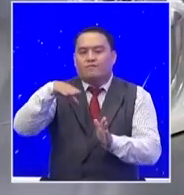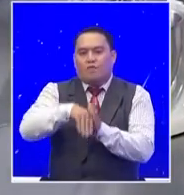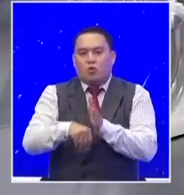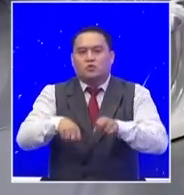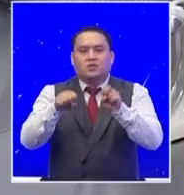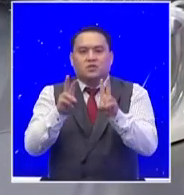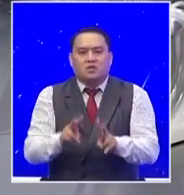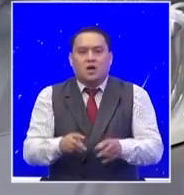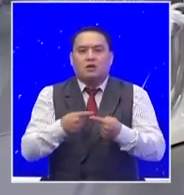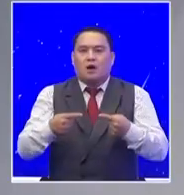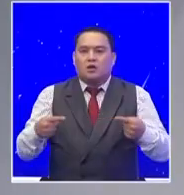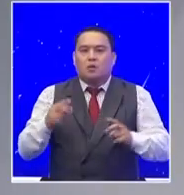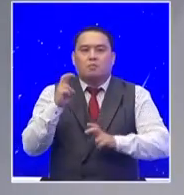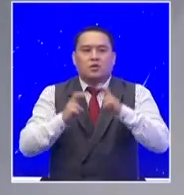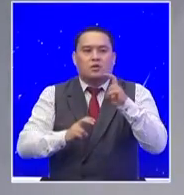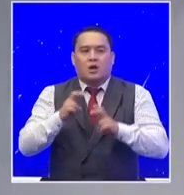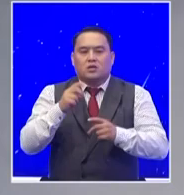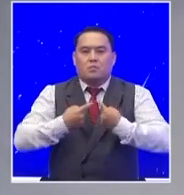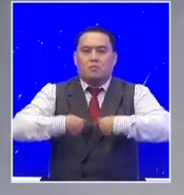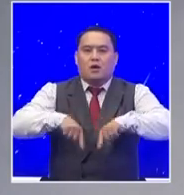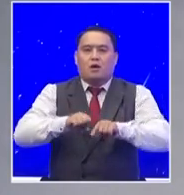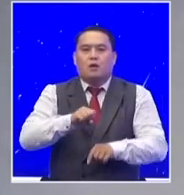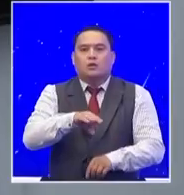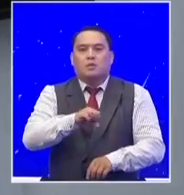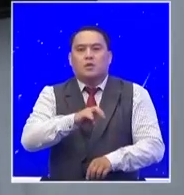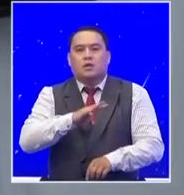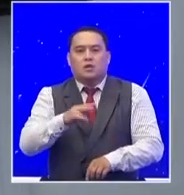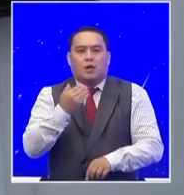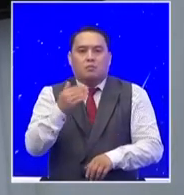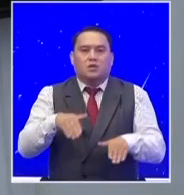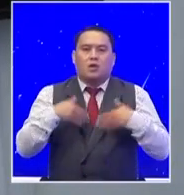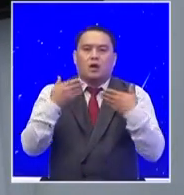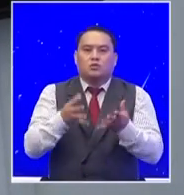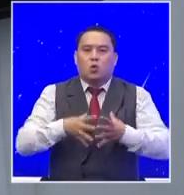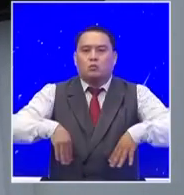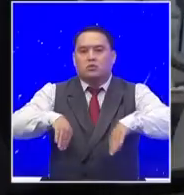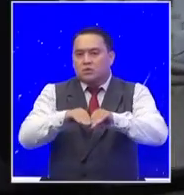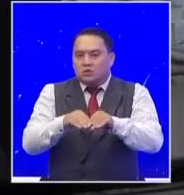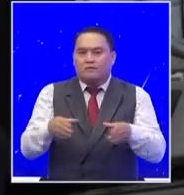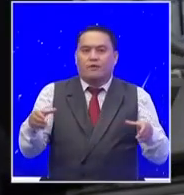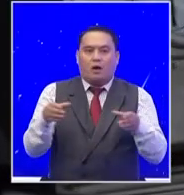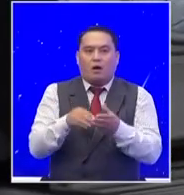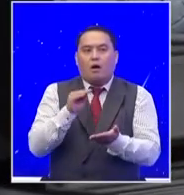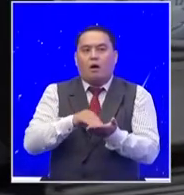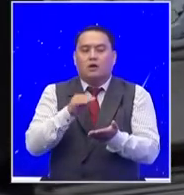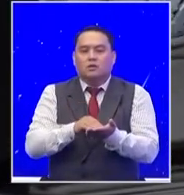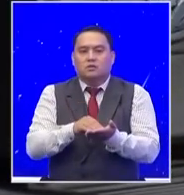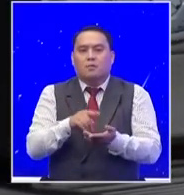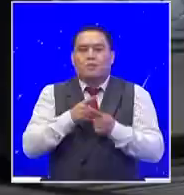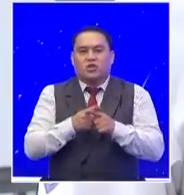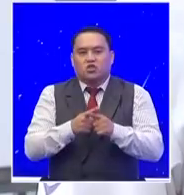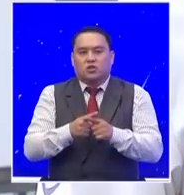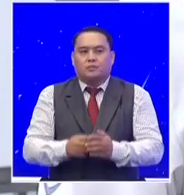ведущие специалисты различных предприятий Палаты предпринимателей «Атамикен» и представители общественных организаций. Оценка каждого